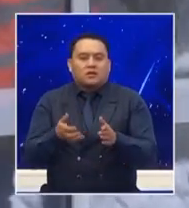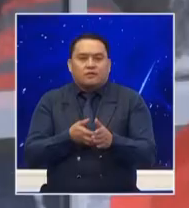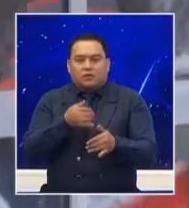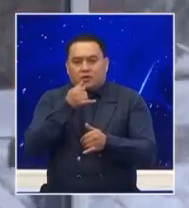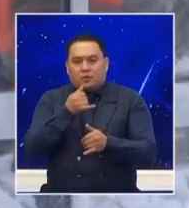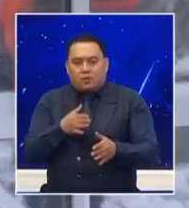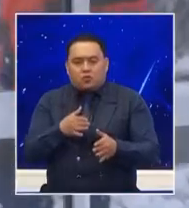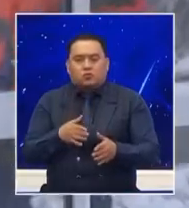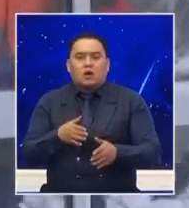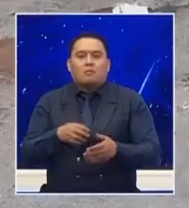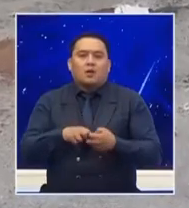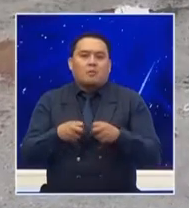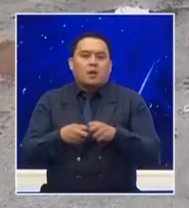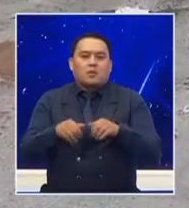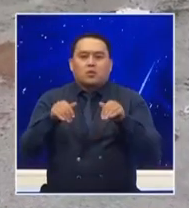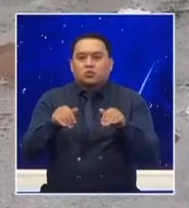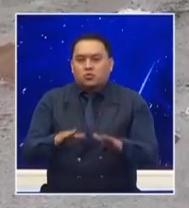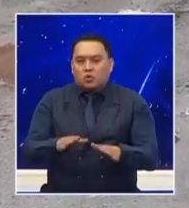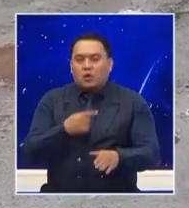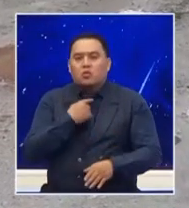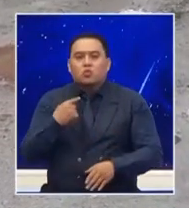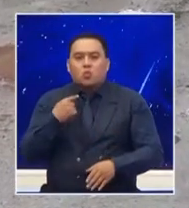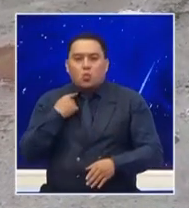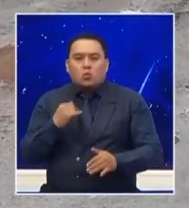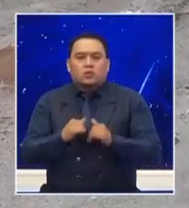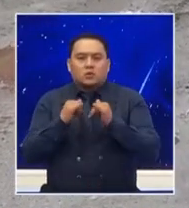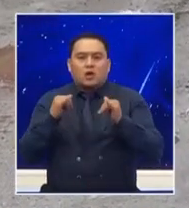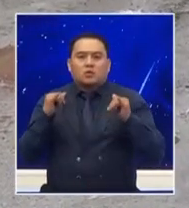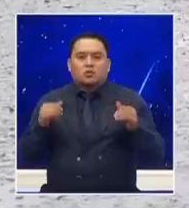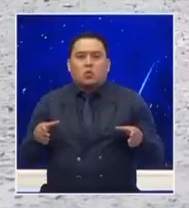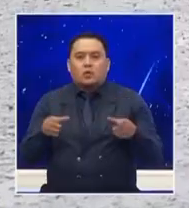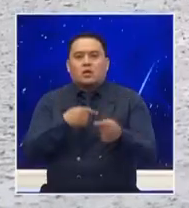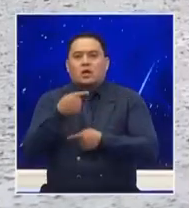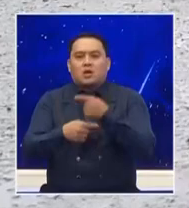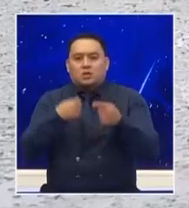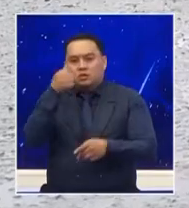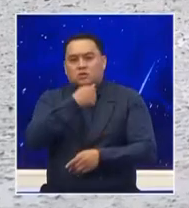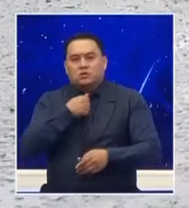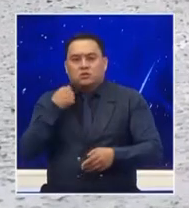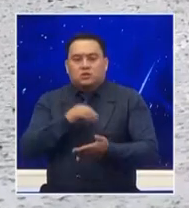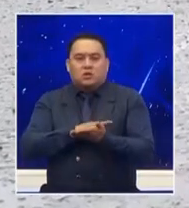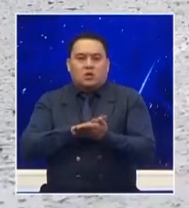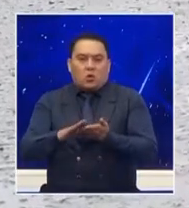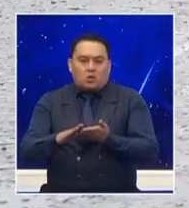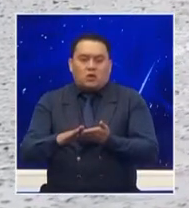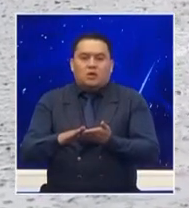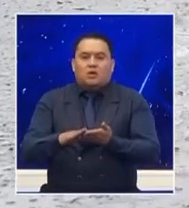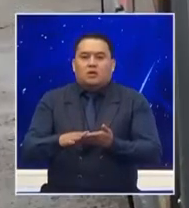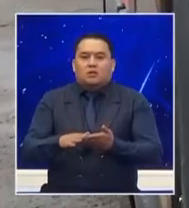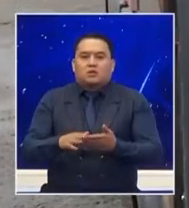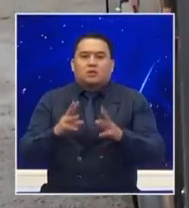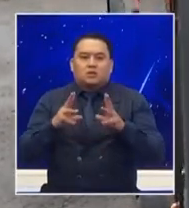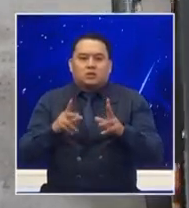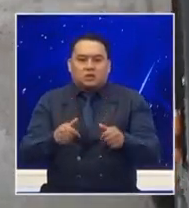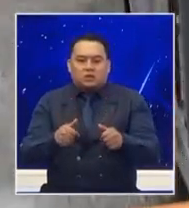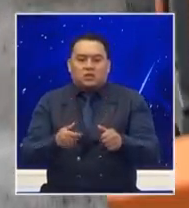жататыны жасырын емес. Проблеманы шешу үшін Талдықорған көркейту мекемесі келер жылға тротуар тазалайтын көп функционалды